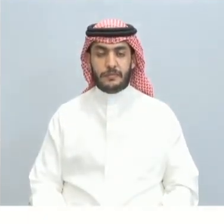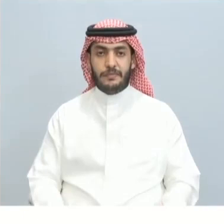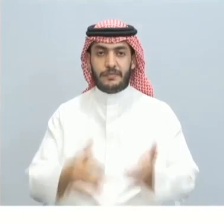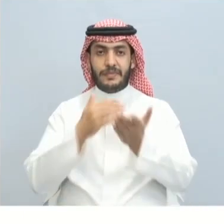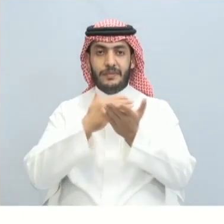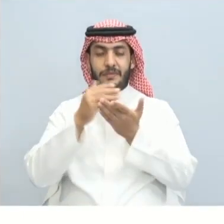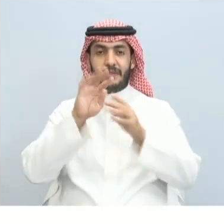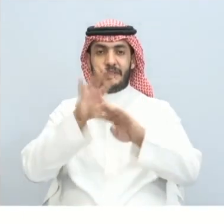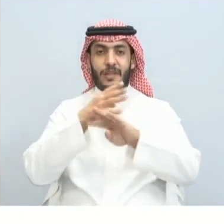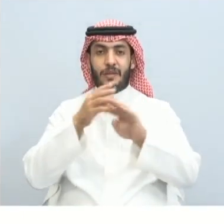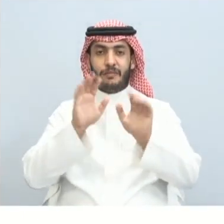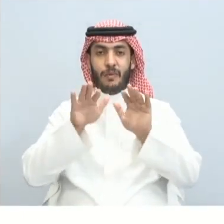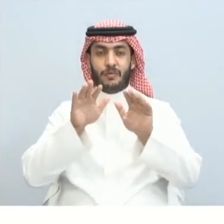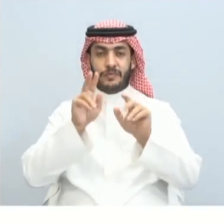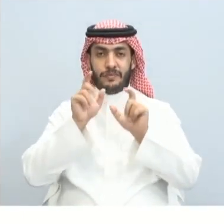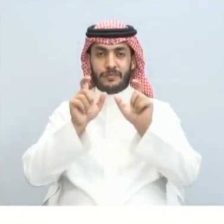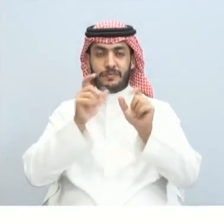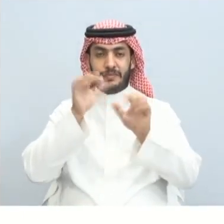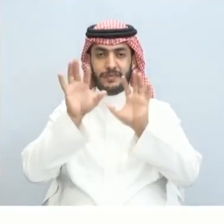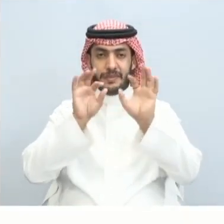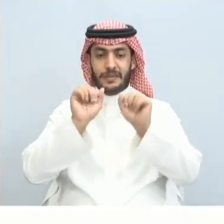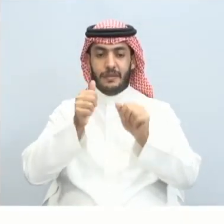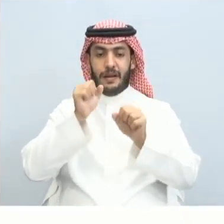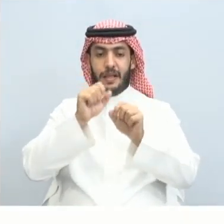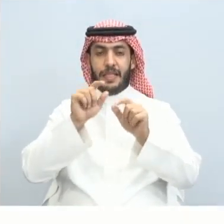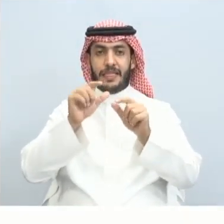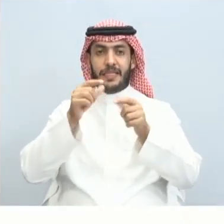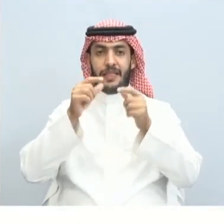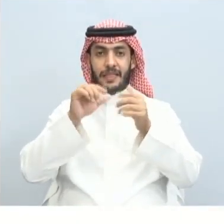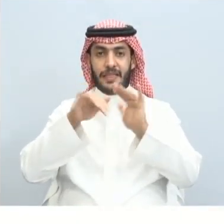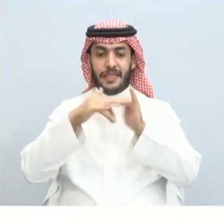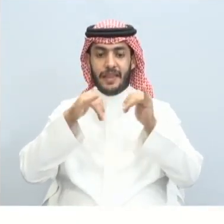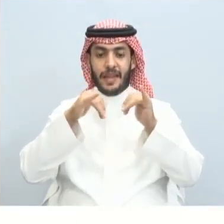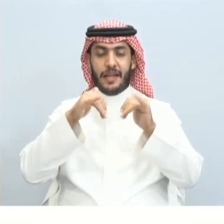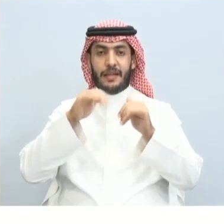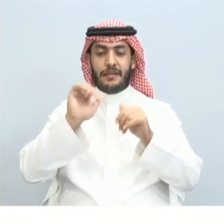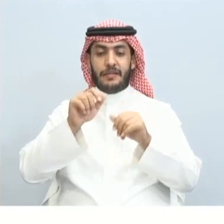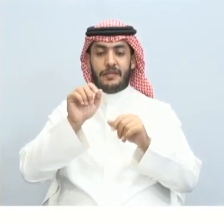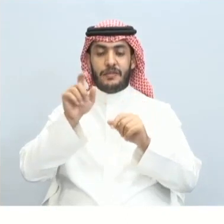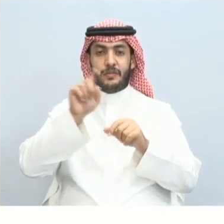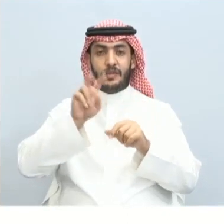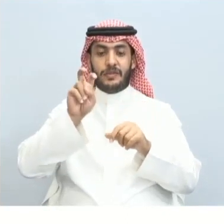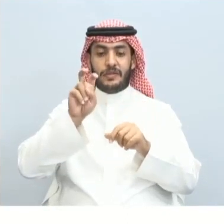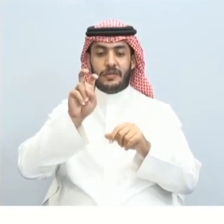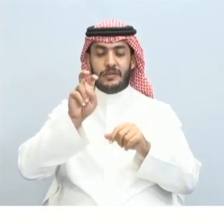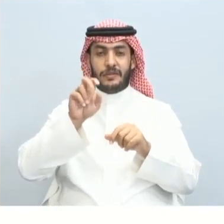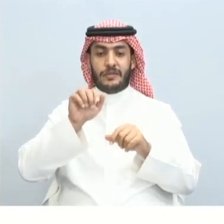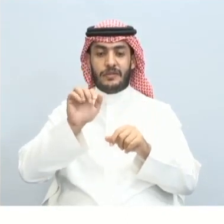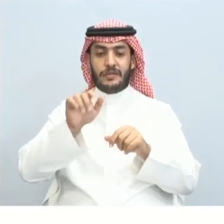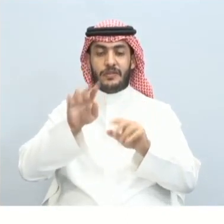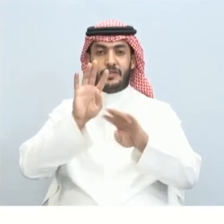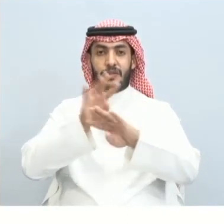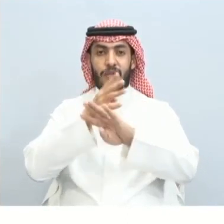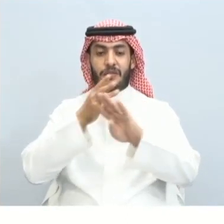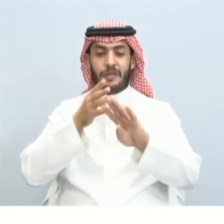اكمل الجدولين الاتيين ثم حدد مجال كل داله ومداها لدينا السؤال عشرين لدينا هذا